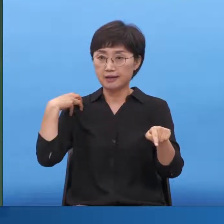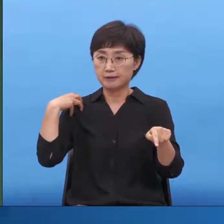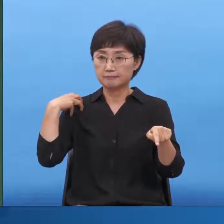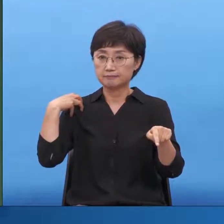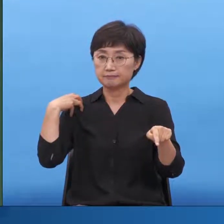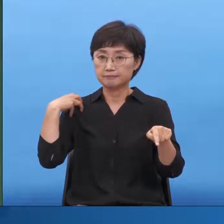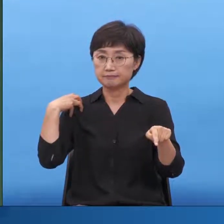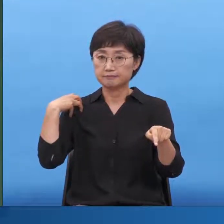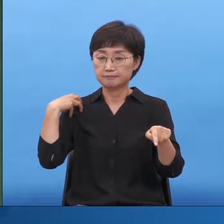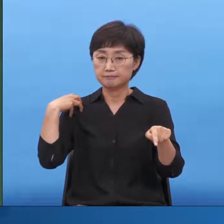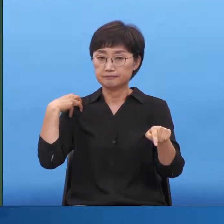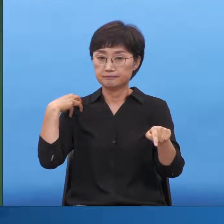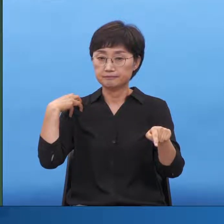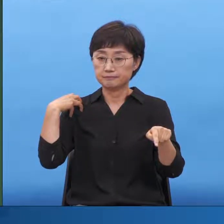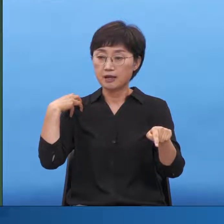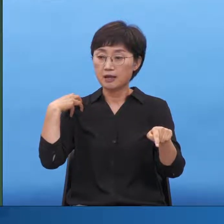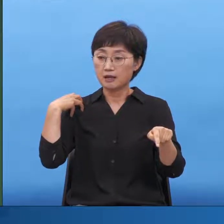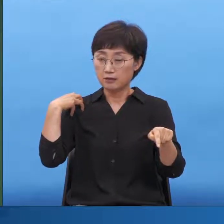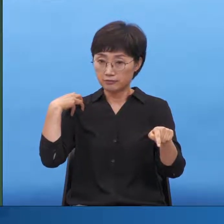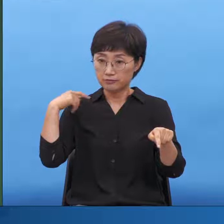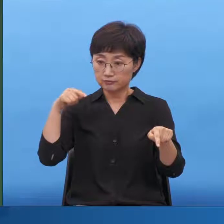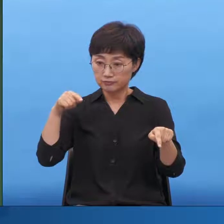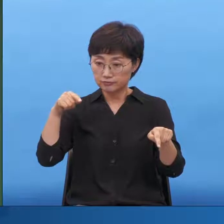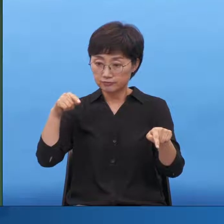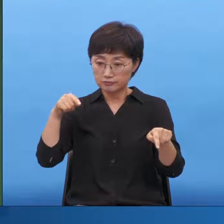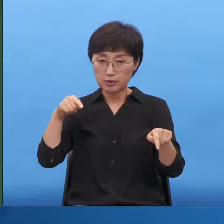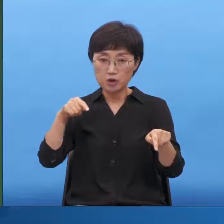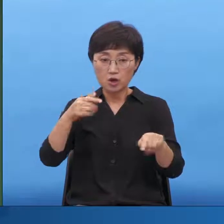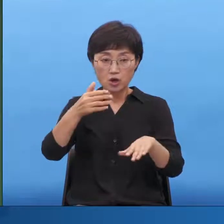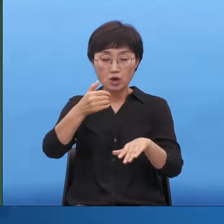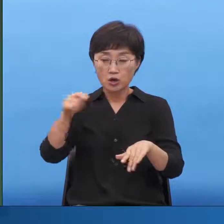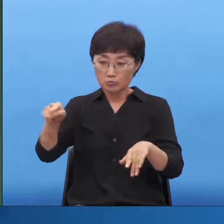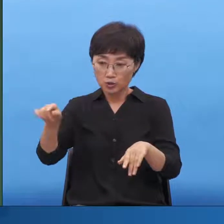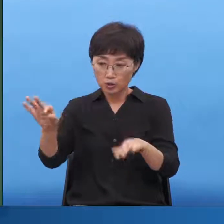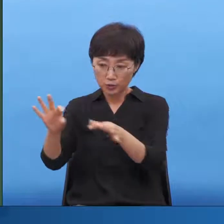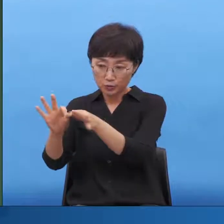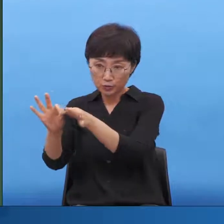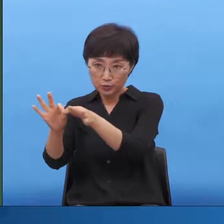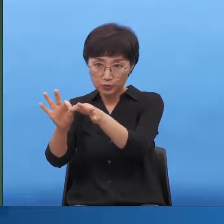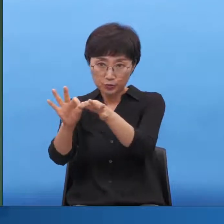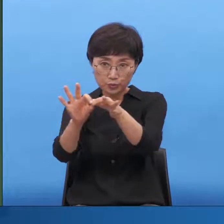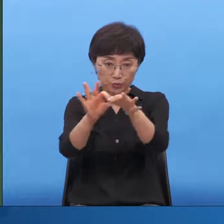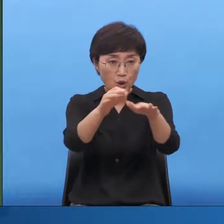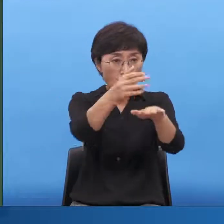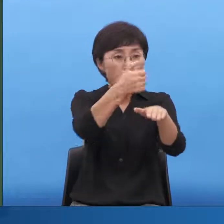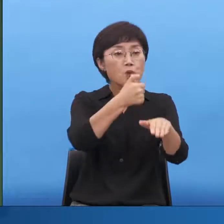그래야 로마에서도 로마의 증거에 보아야 하리라.